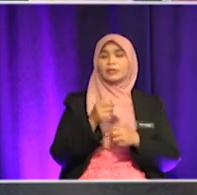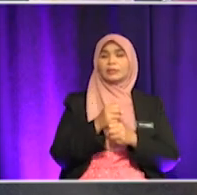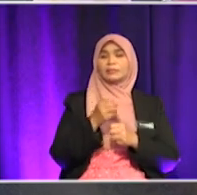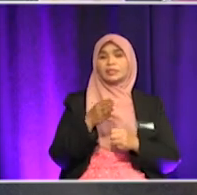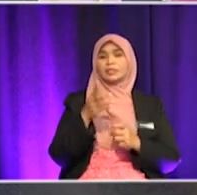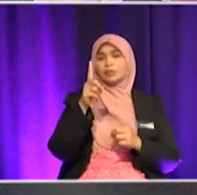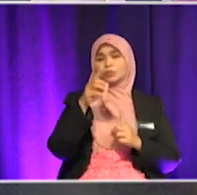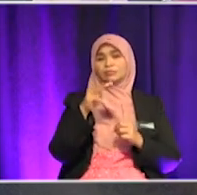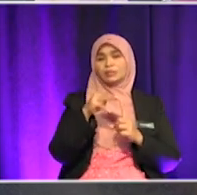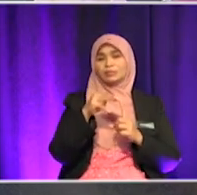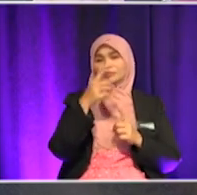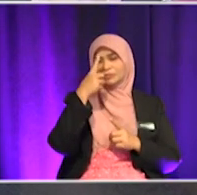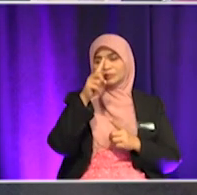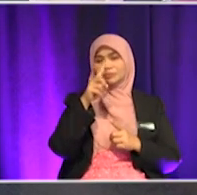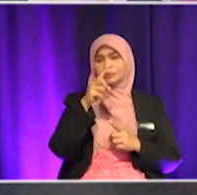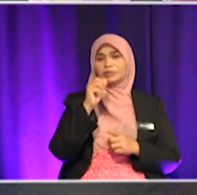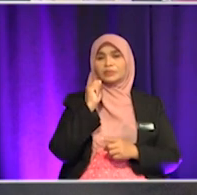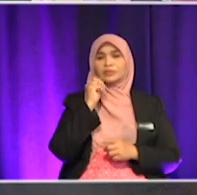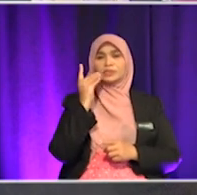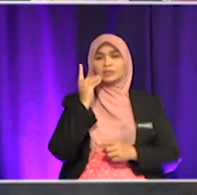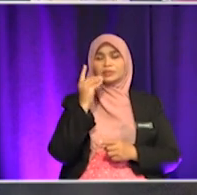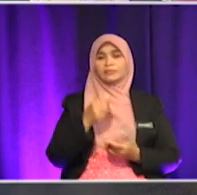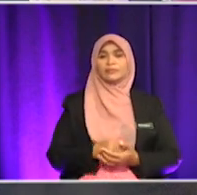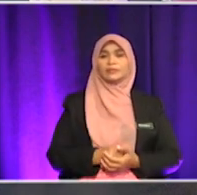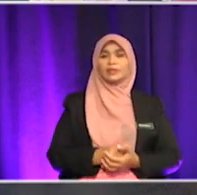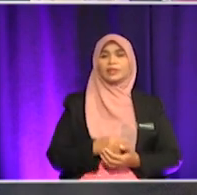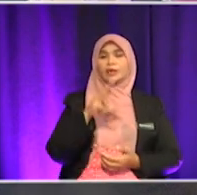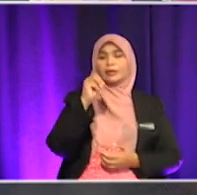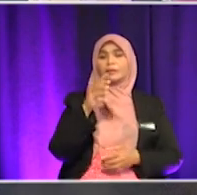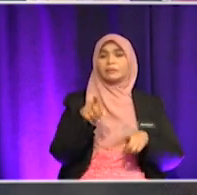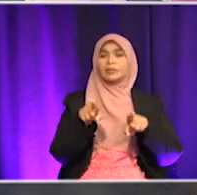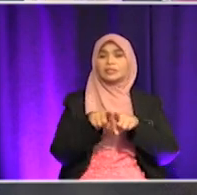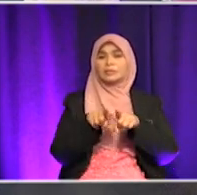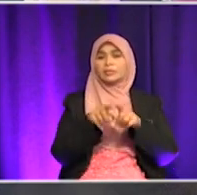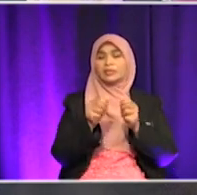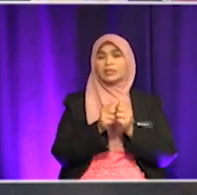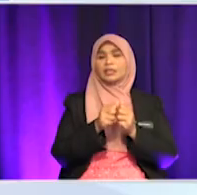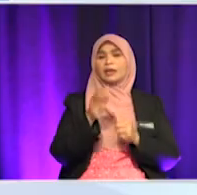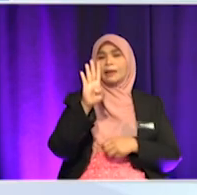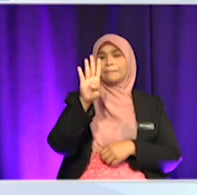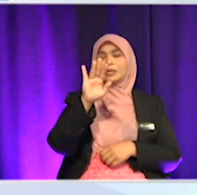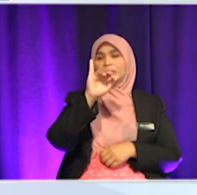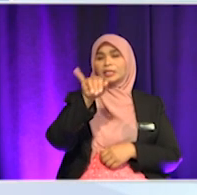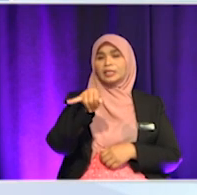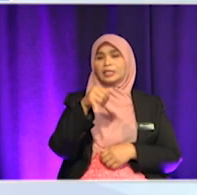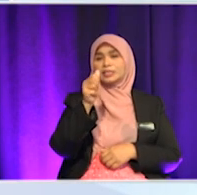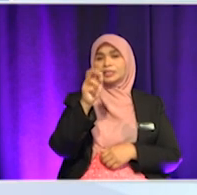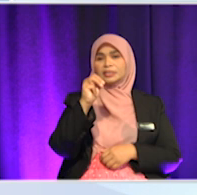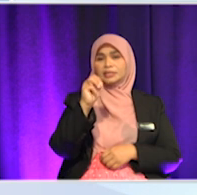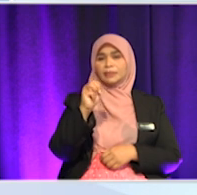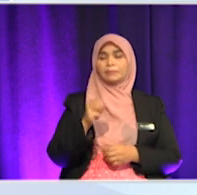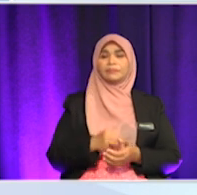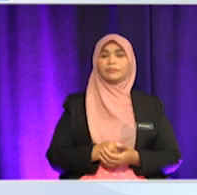dia. Okey, jawapannya berapa cikgu? Jawapannya adalah M bersamaan dengan 4 jam. Okey, ingat kan, sebab dia termasuk